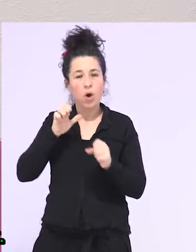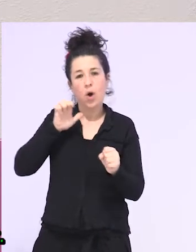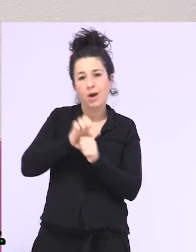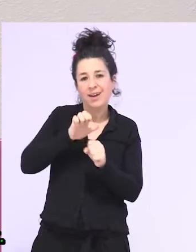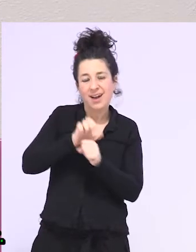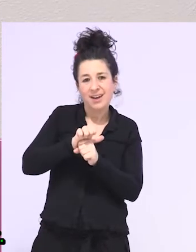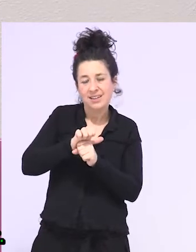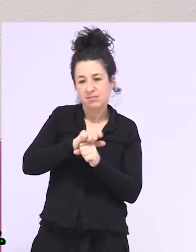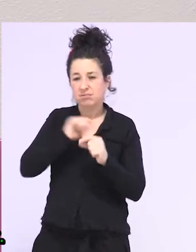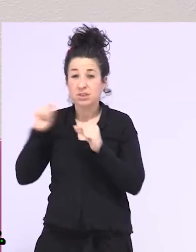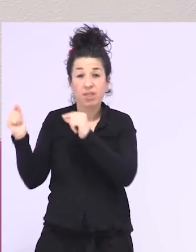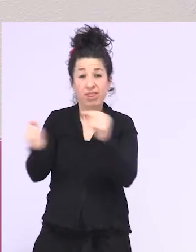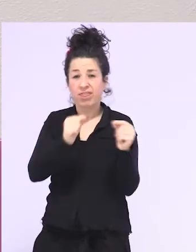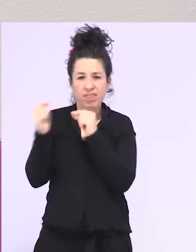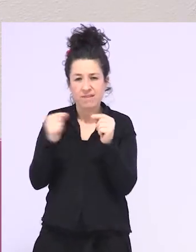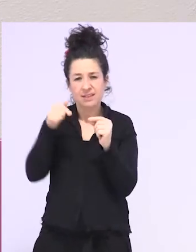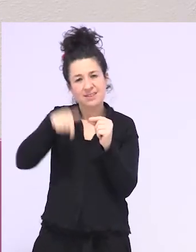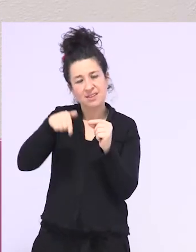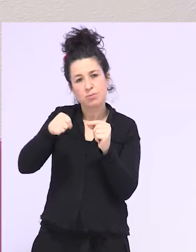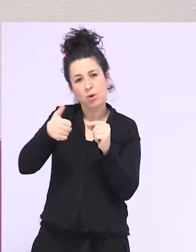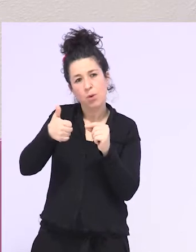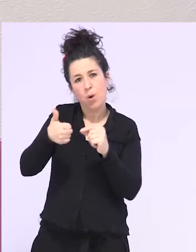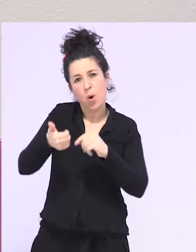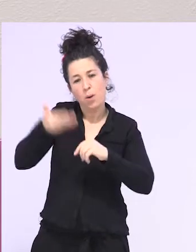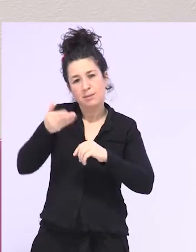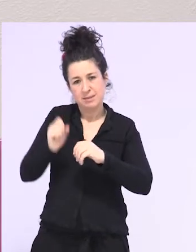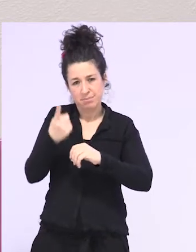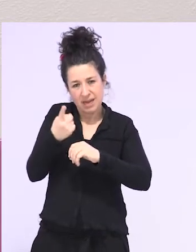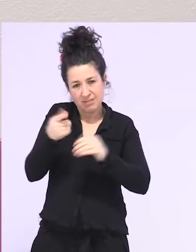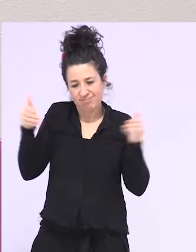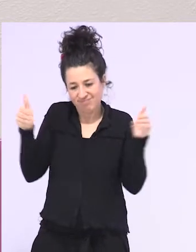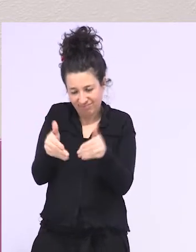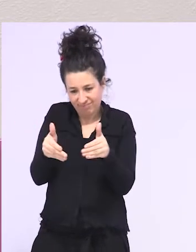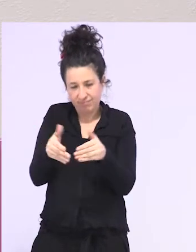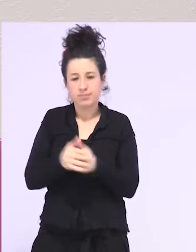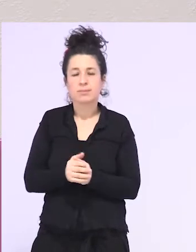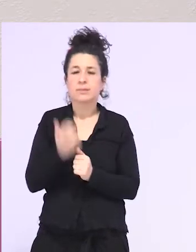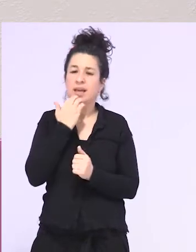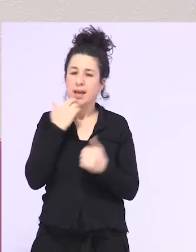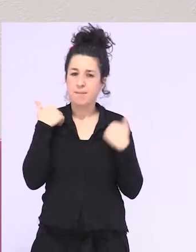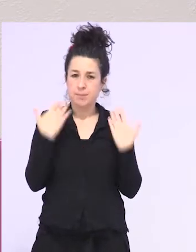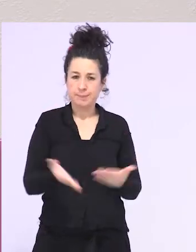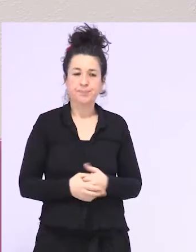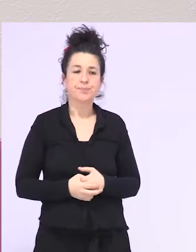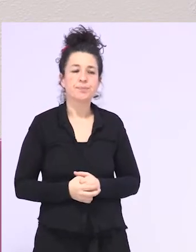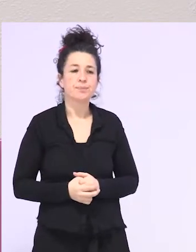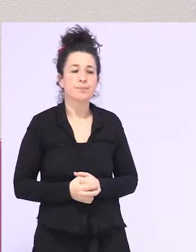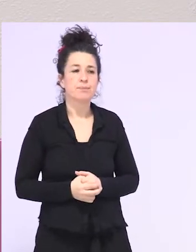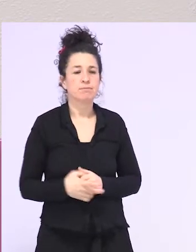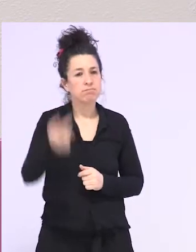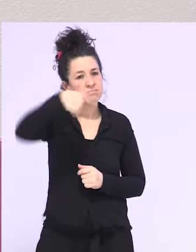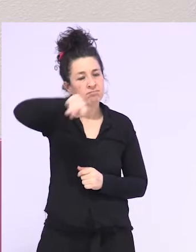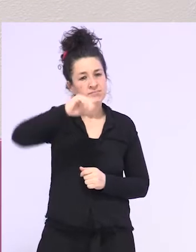korapiloa edo korapilo nagusietako bat, ez? Eta ekarriko dizuet adibide bat. Gogoratuko